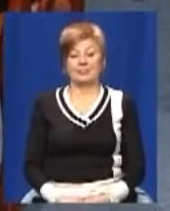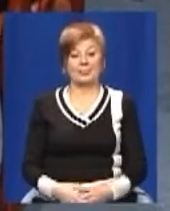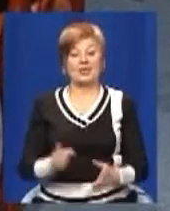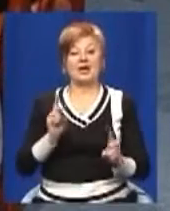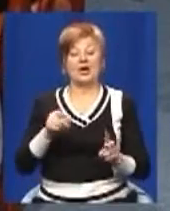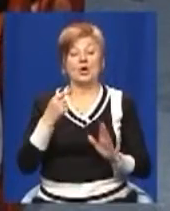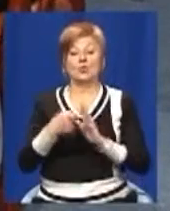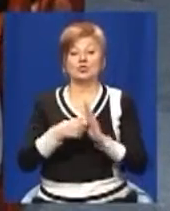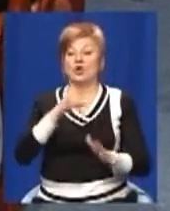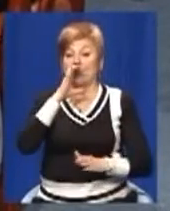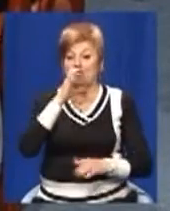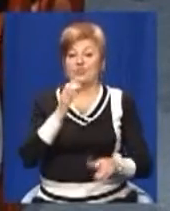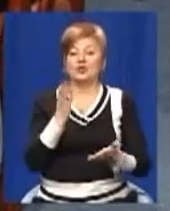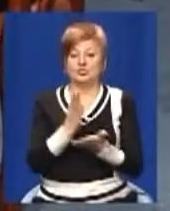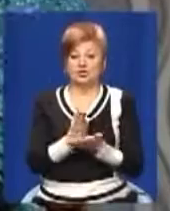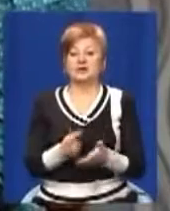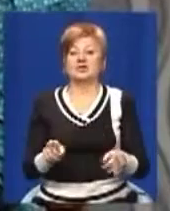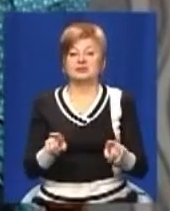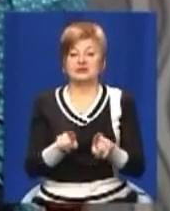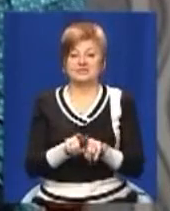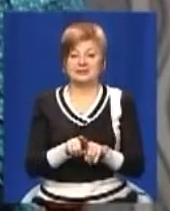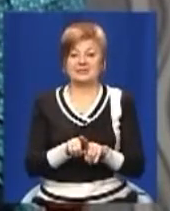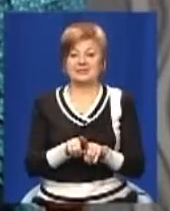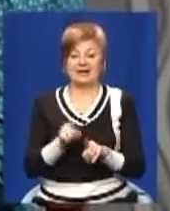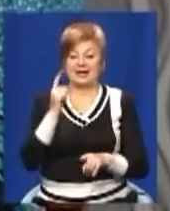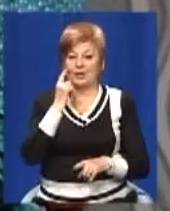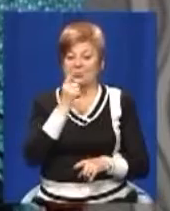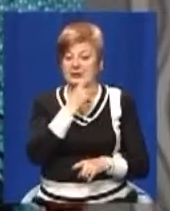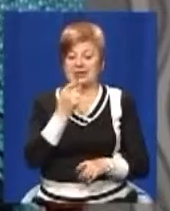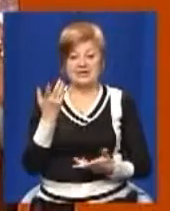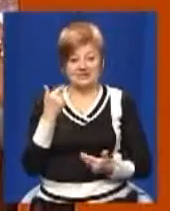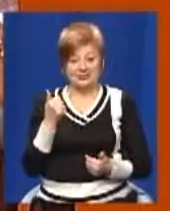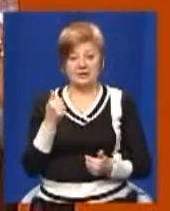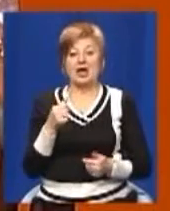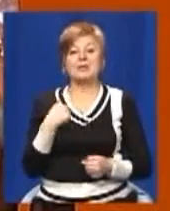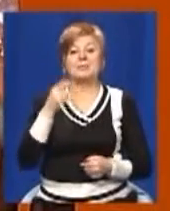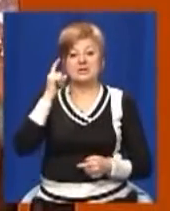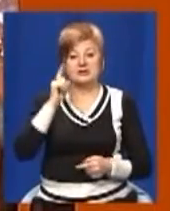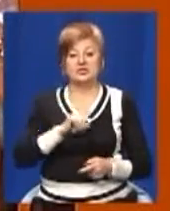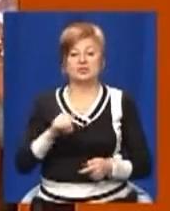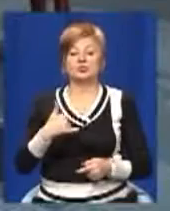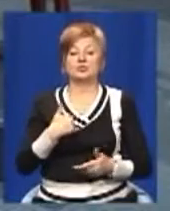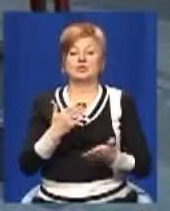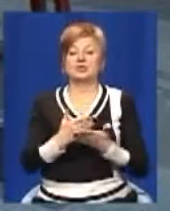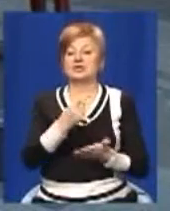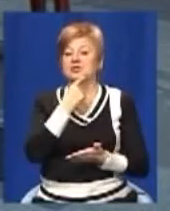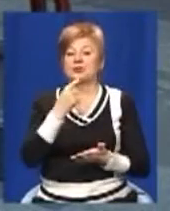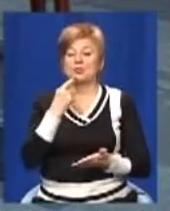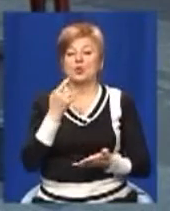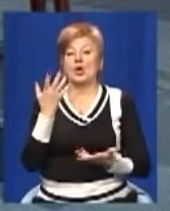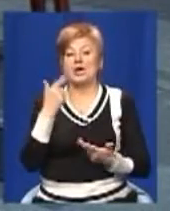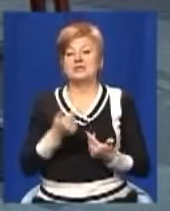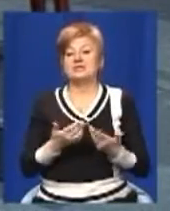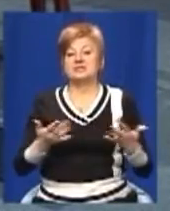Як ми дізналися, у вовків також є такі також відтінки очей. Так. А також ми ще знаємо, що у нас є дуже багато таких кольорів,